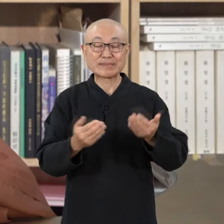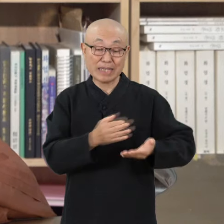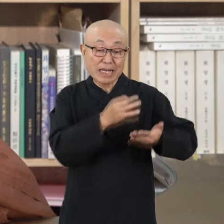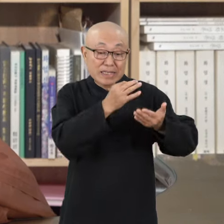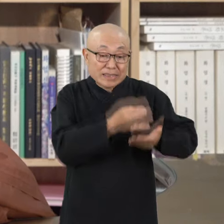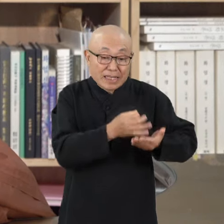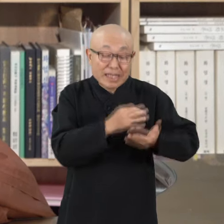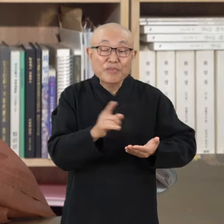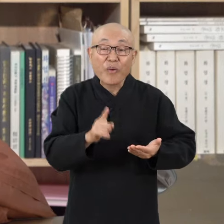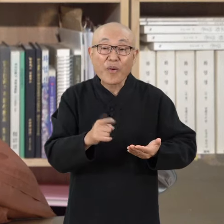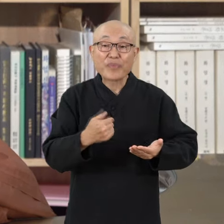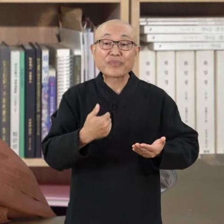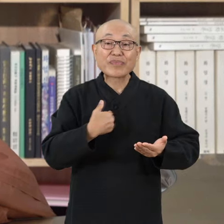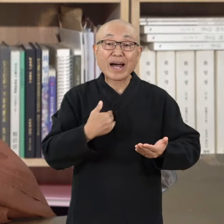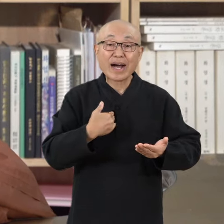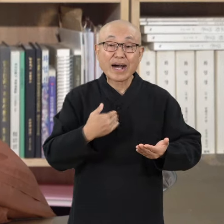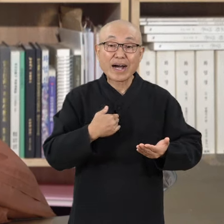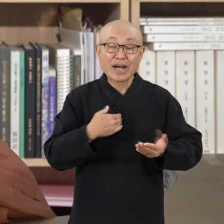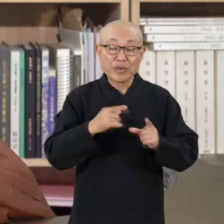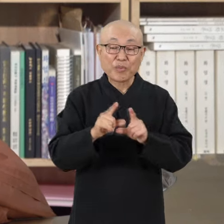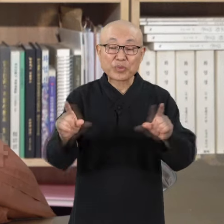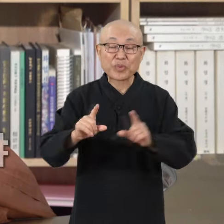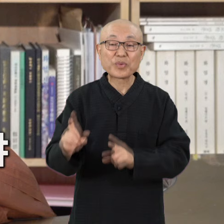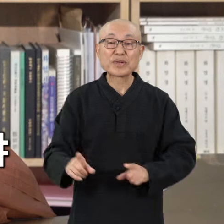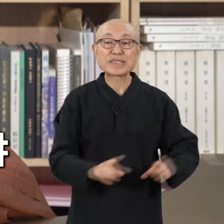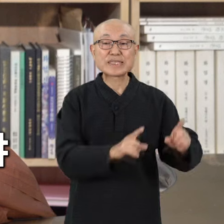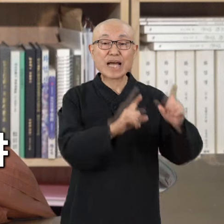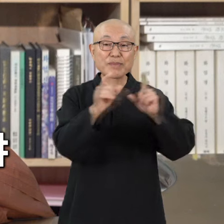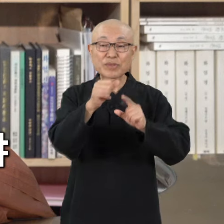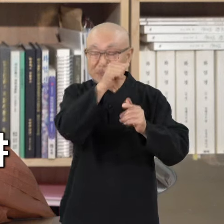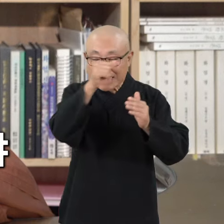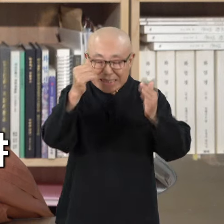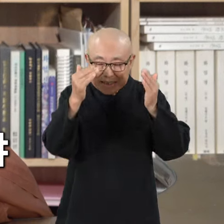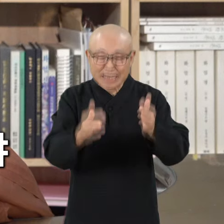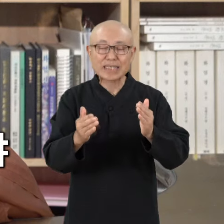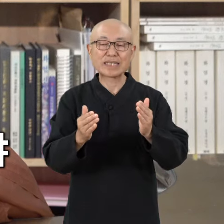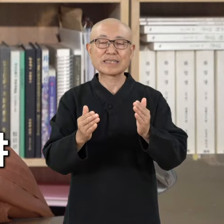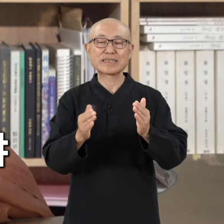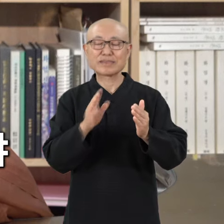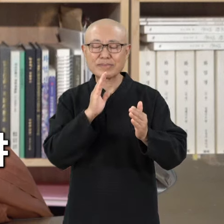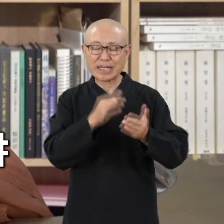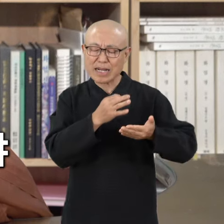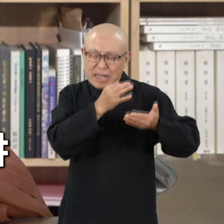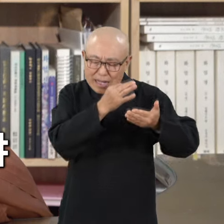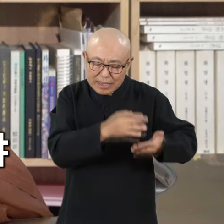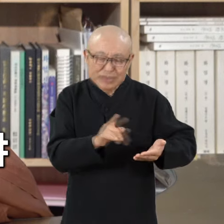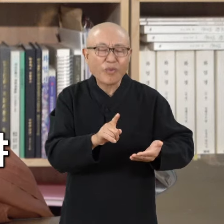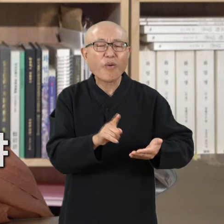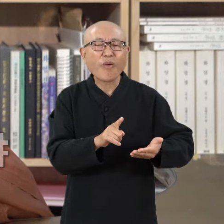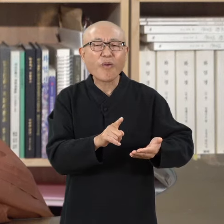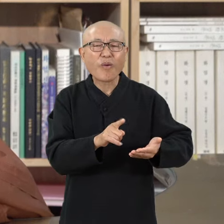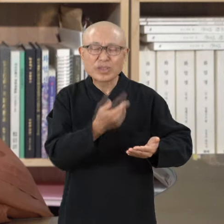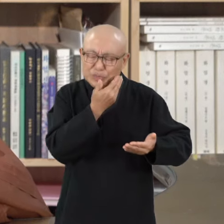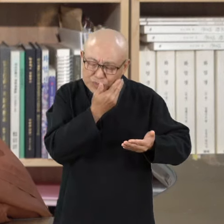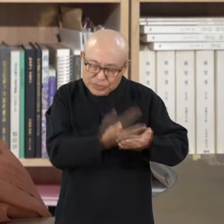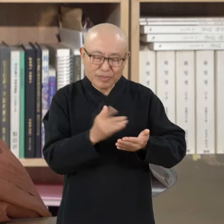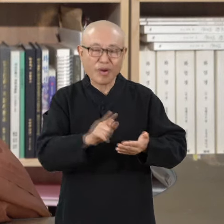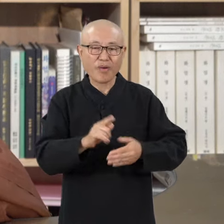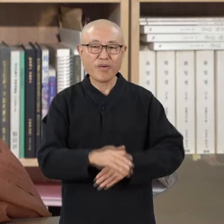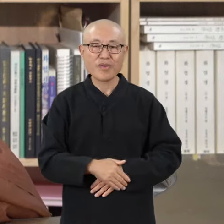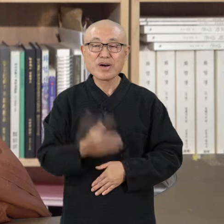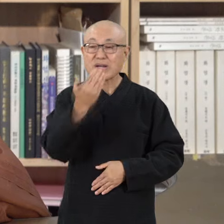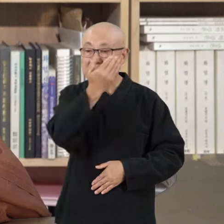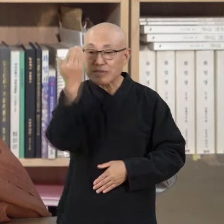나의 일상생활, 일생에 정말 가치 있는 게 무엇이냐. 그러니까 젊었을 때는